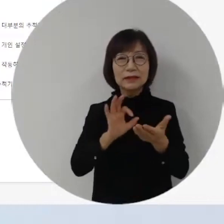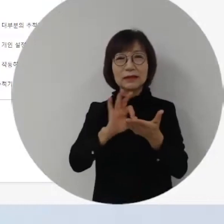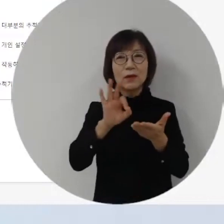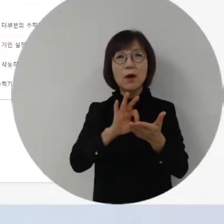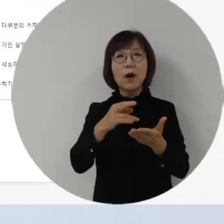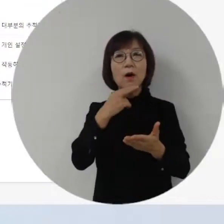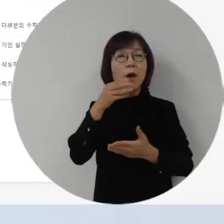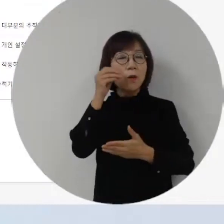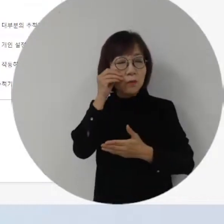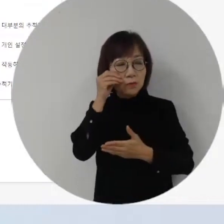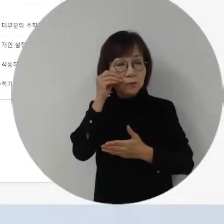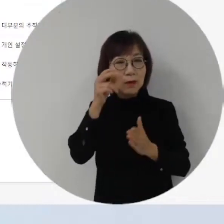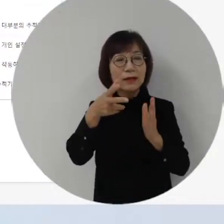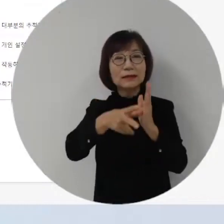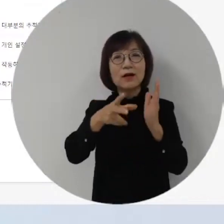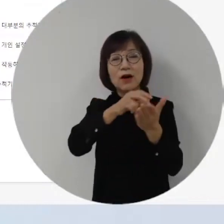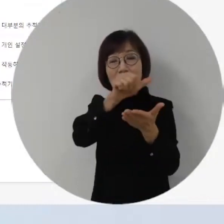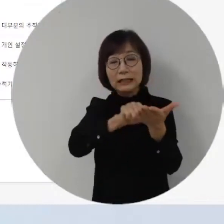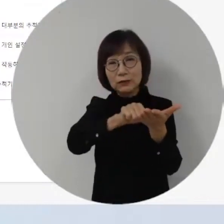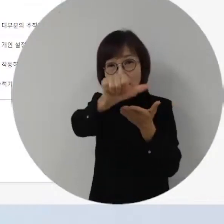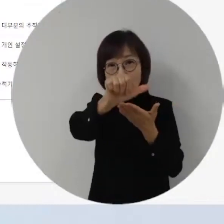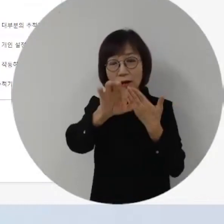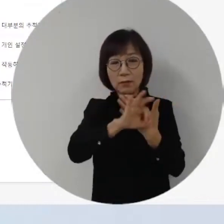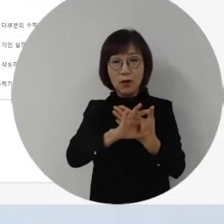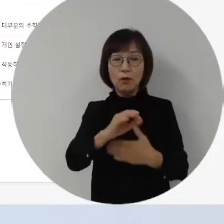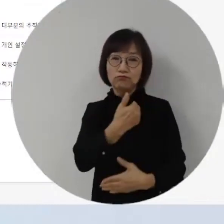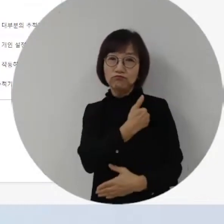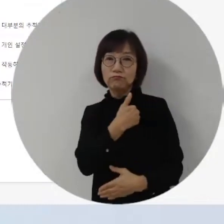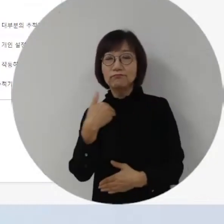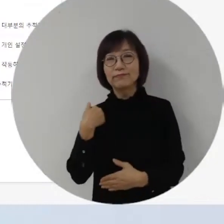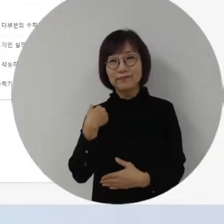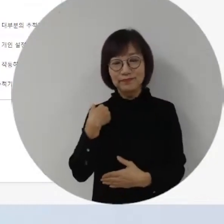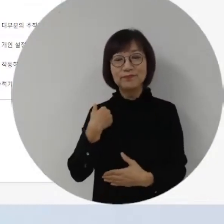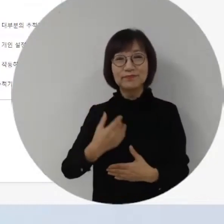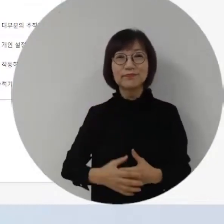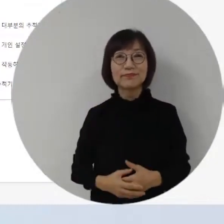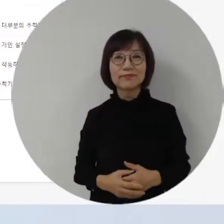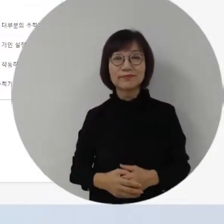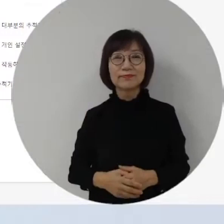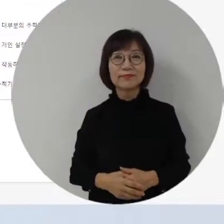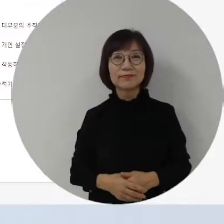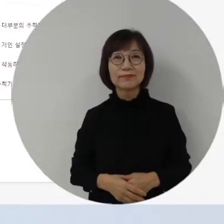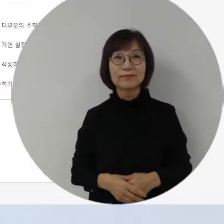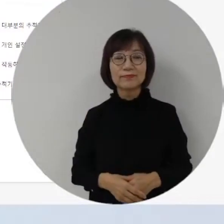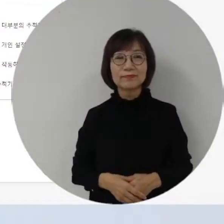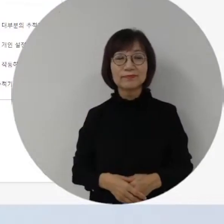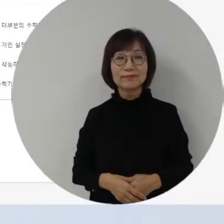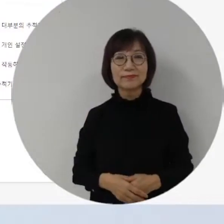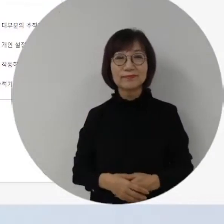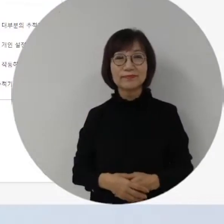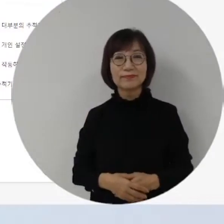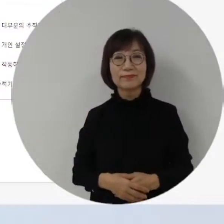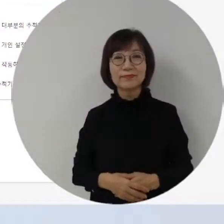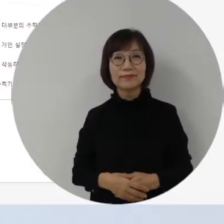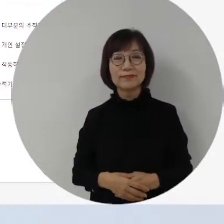웹브라우저 실행하는데 늦다던가 그러면 이렇게 한 번씩 검색 데이터 목록을 지워주시길